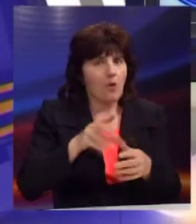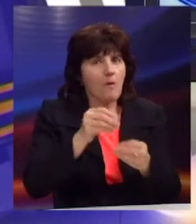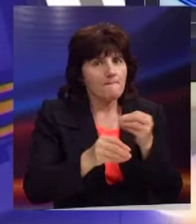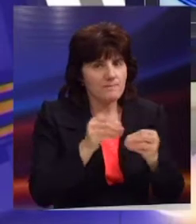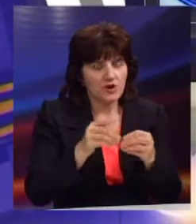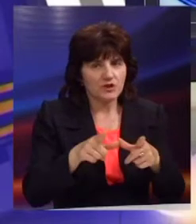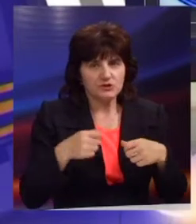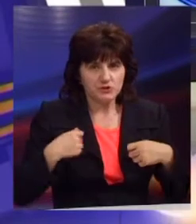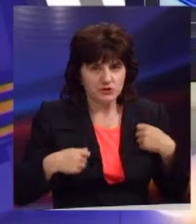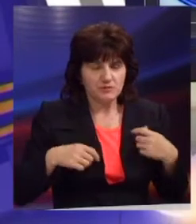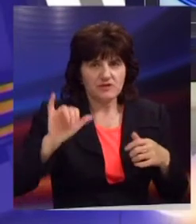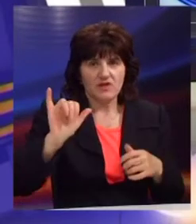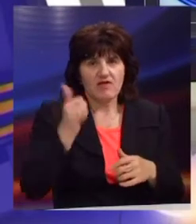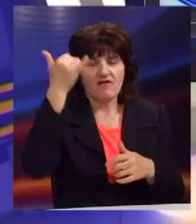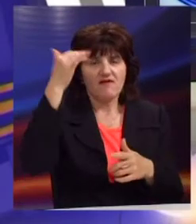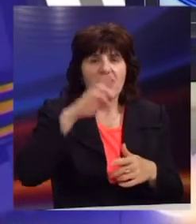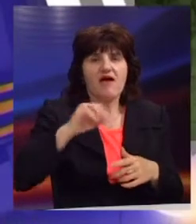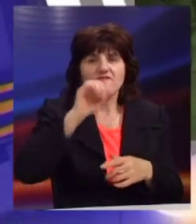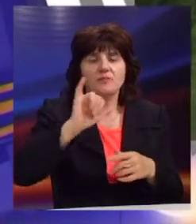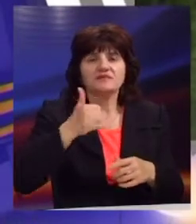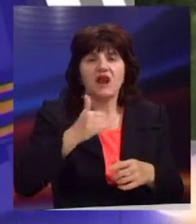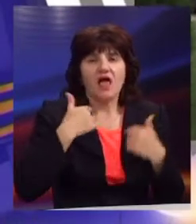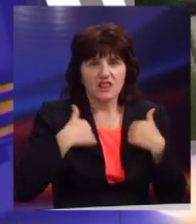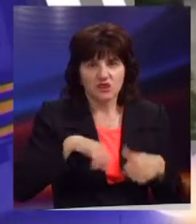proslavio osvajanje evropskog zlata.